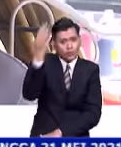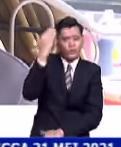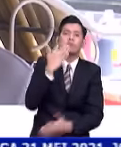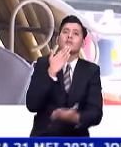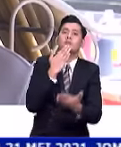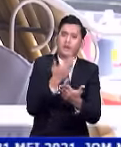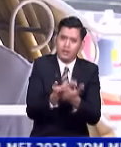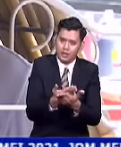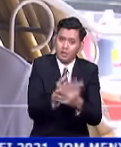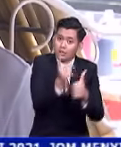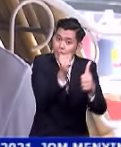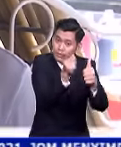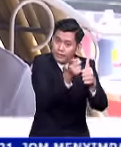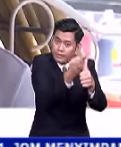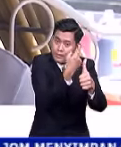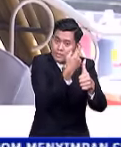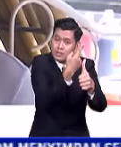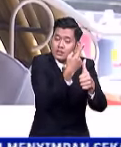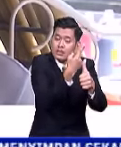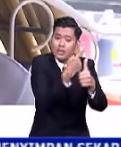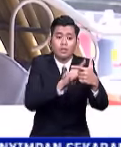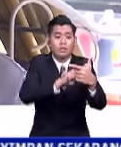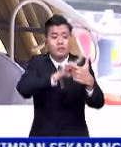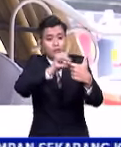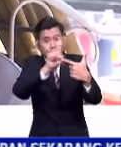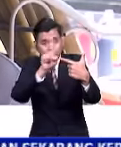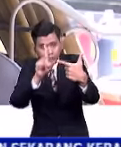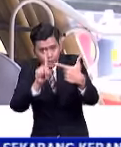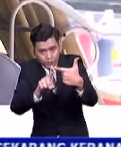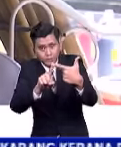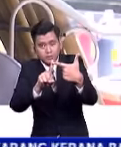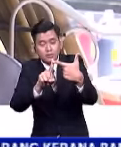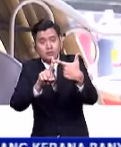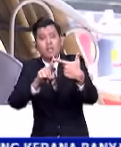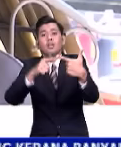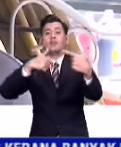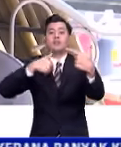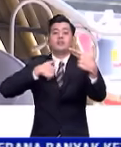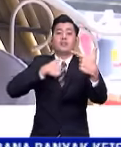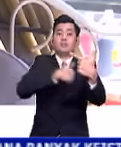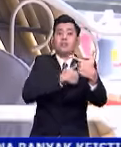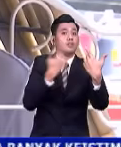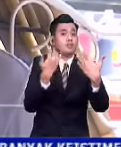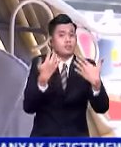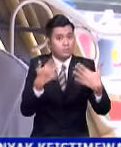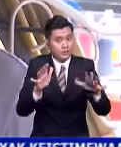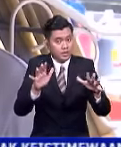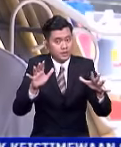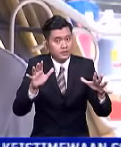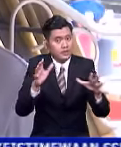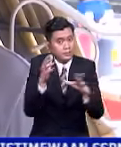adalah kes yang pertama dan yang kedua ni kita dah mendapat